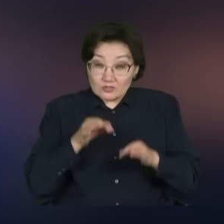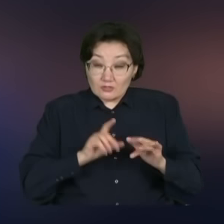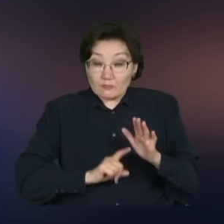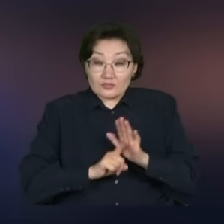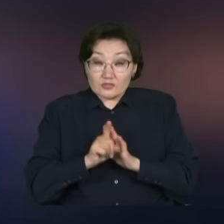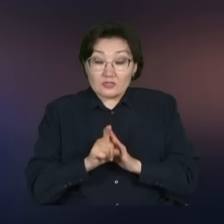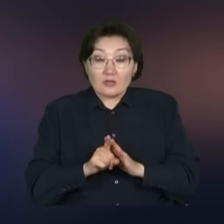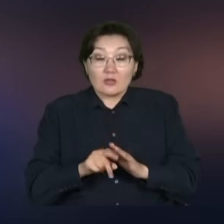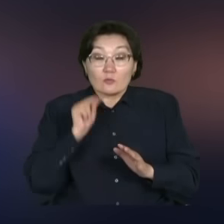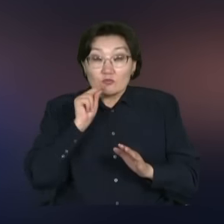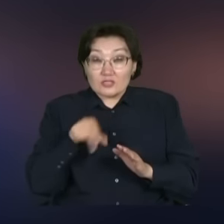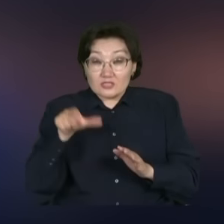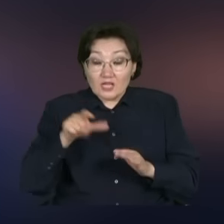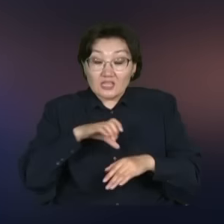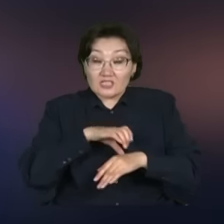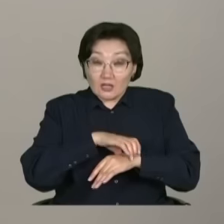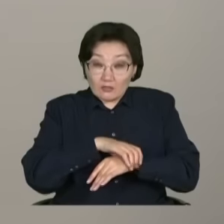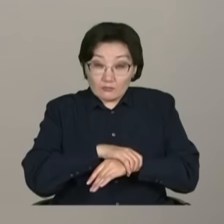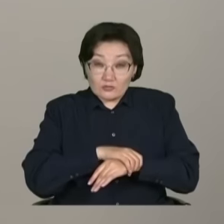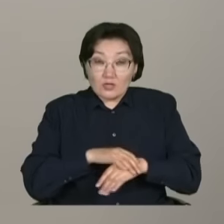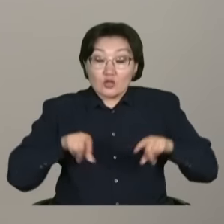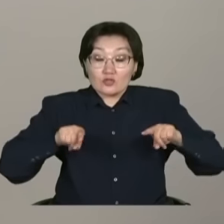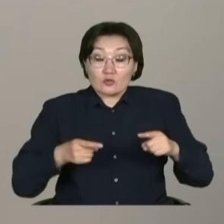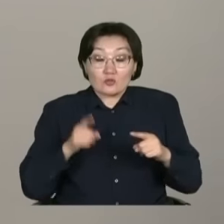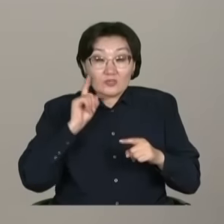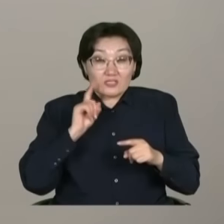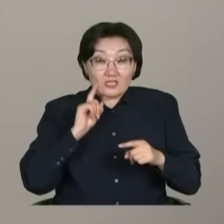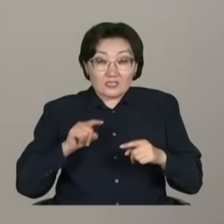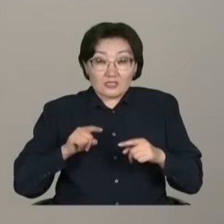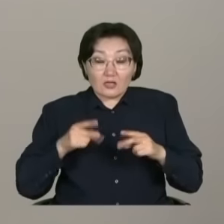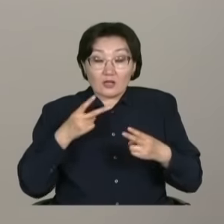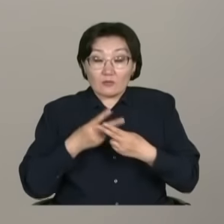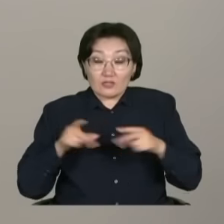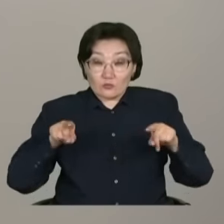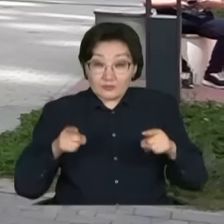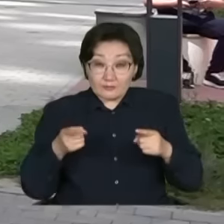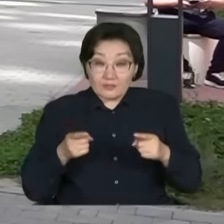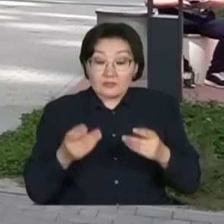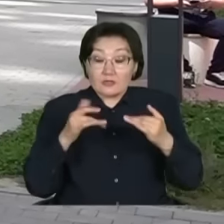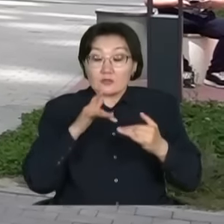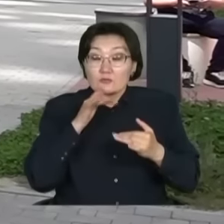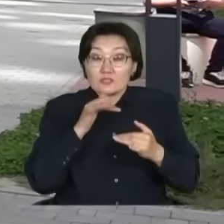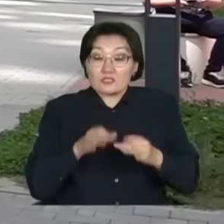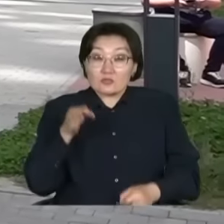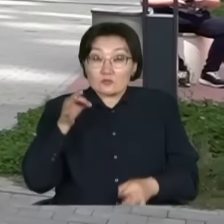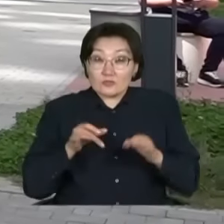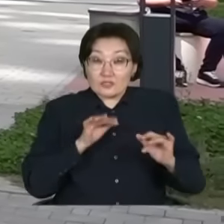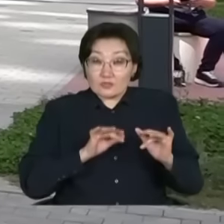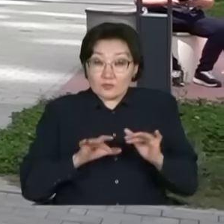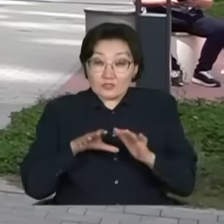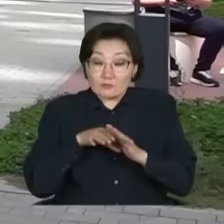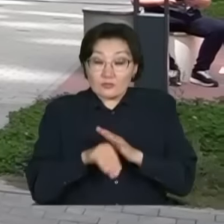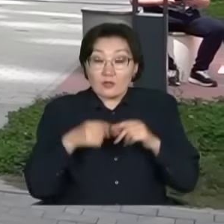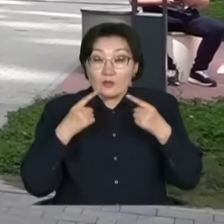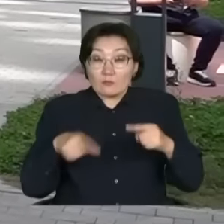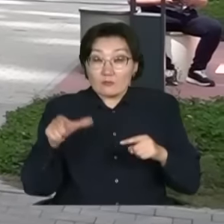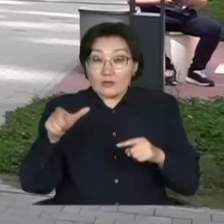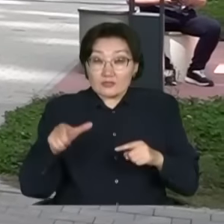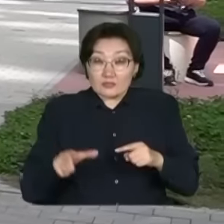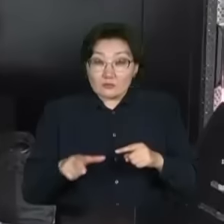қозғалды. Сезікті анықталып, ұсталып, уақытша оқшау изоляторына қамалды. Қазіргі таңда қылмыстық іс аясында басқа да